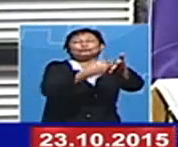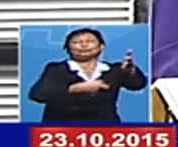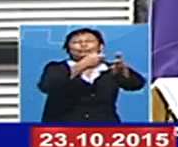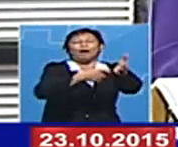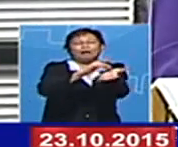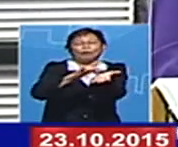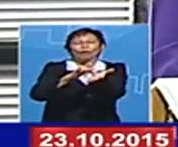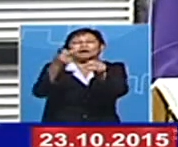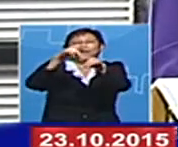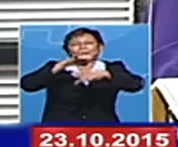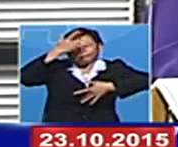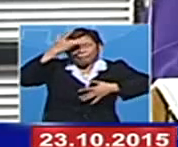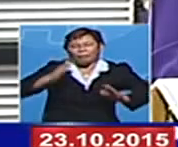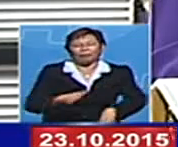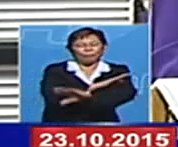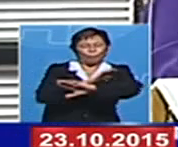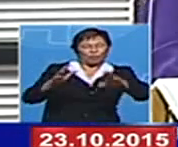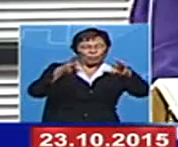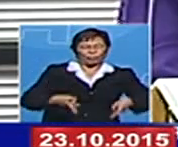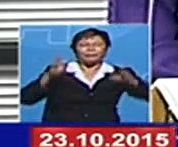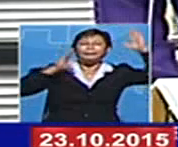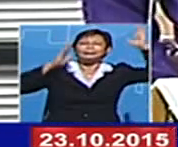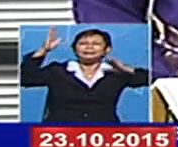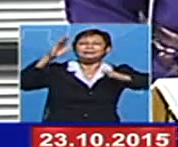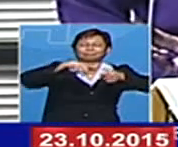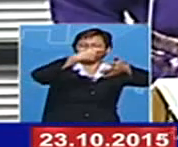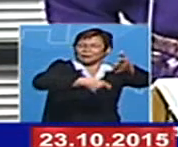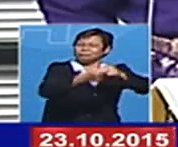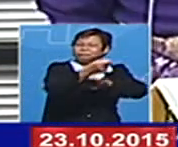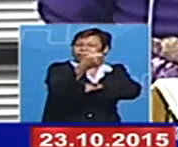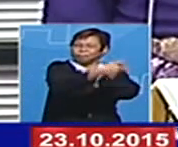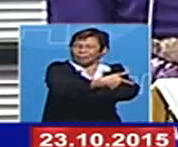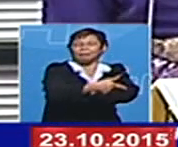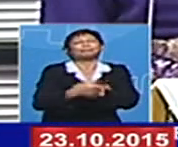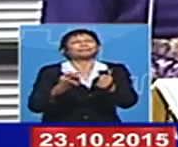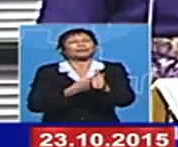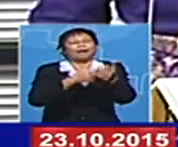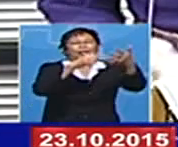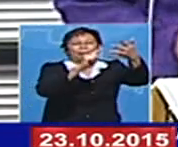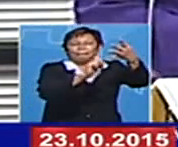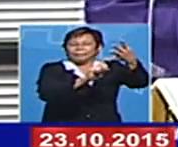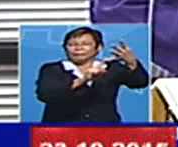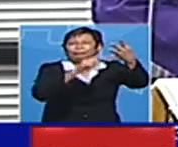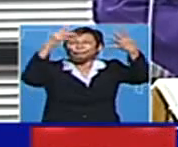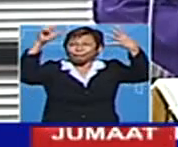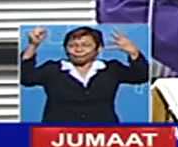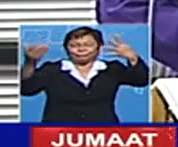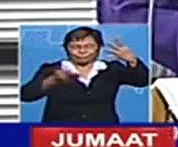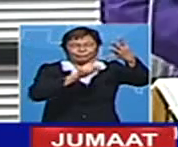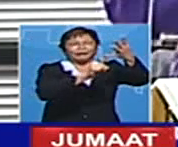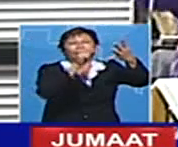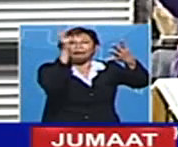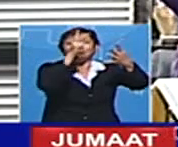rawatan kepada pesakit bukan warganegara Malaysia tuan yang di-pertua langkah keempat